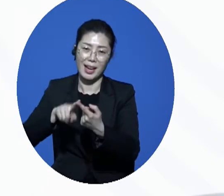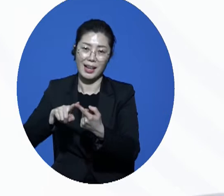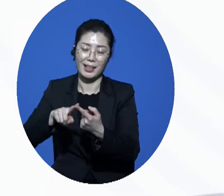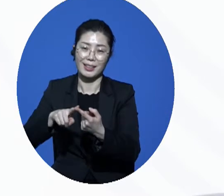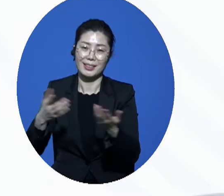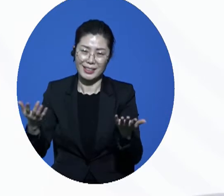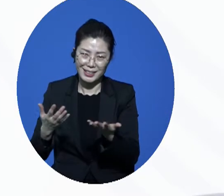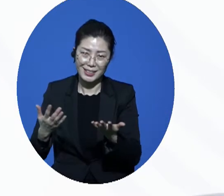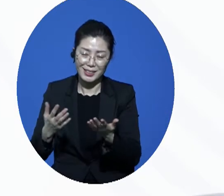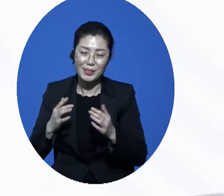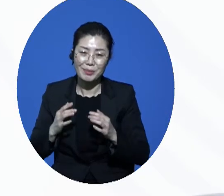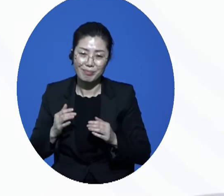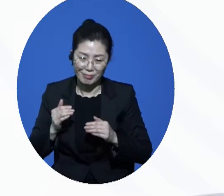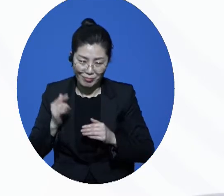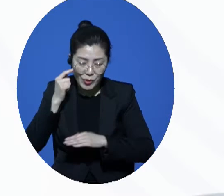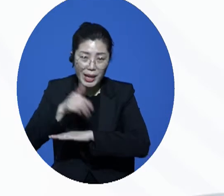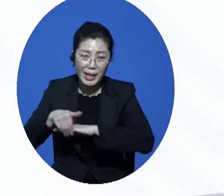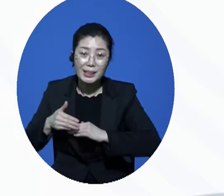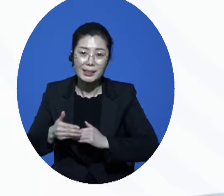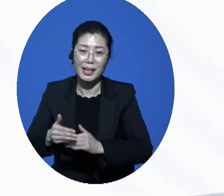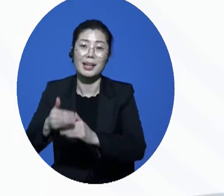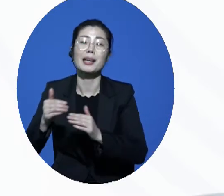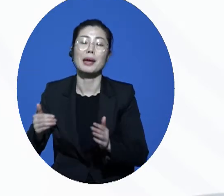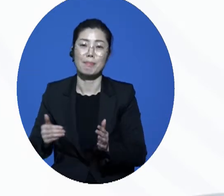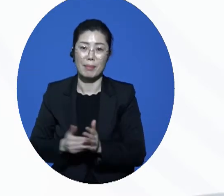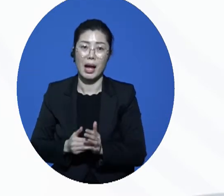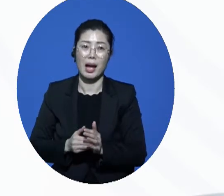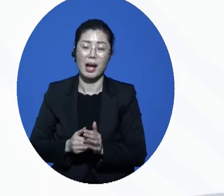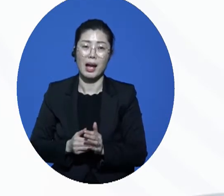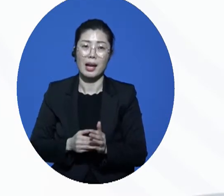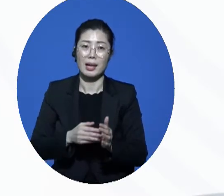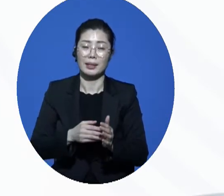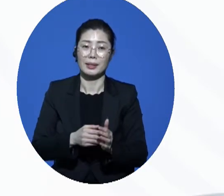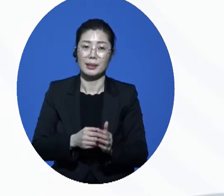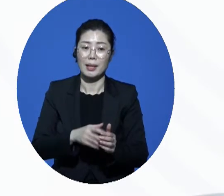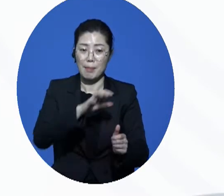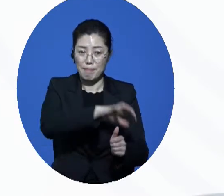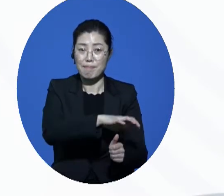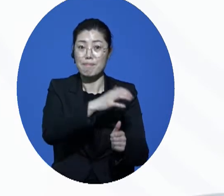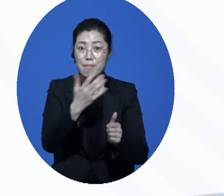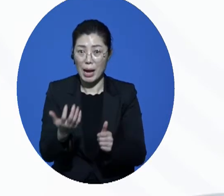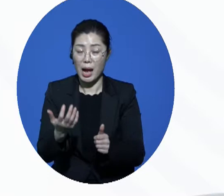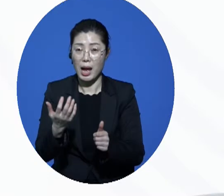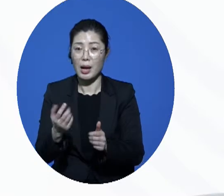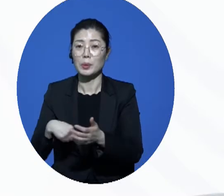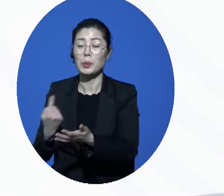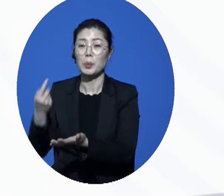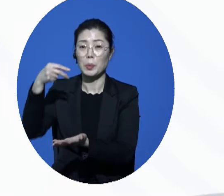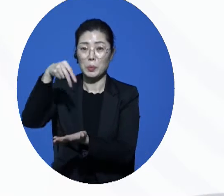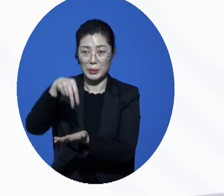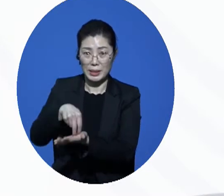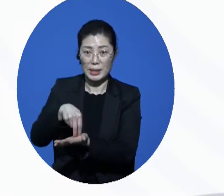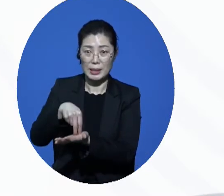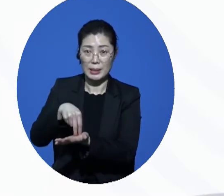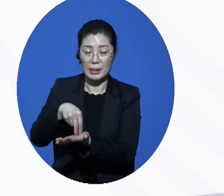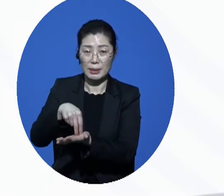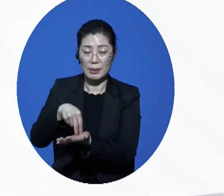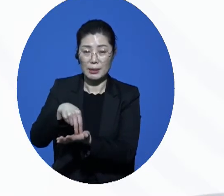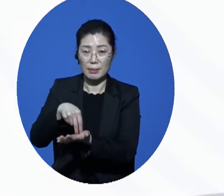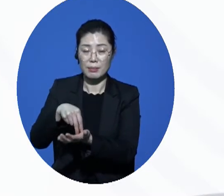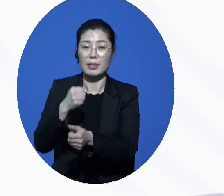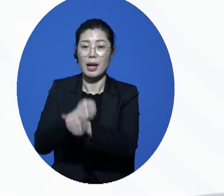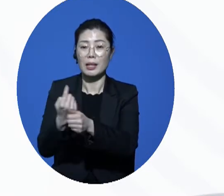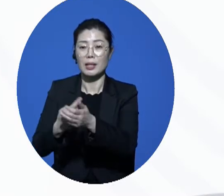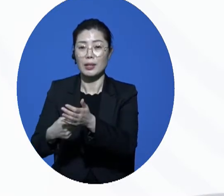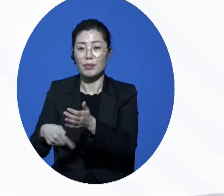하였습니다. 그래서 긴급 탈시설을 비롯한 탈시설 지침을